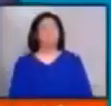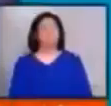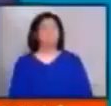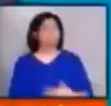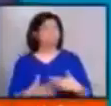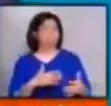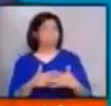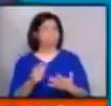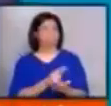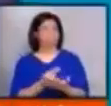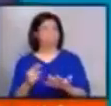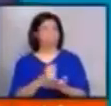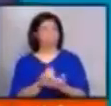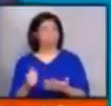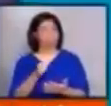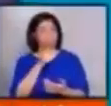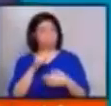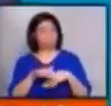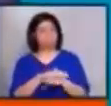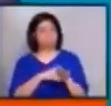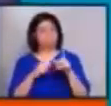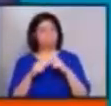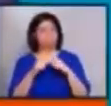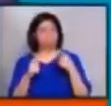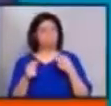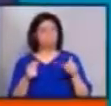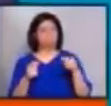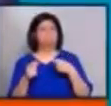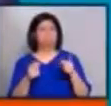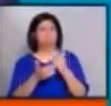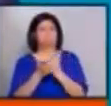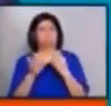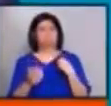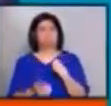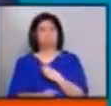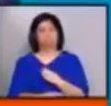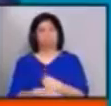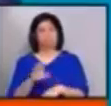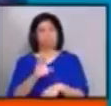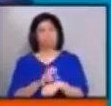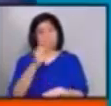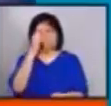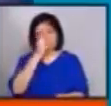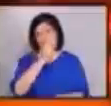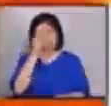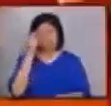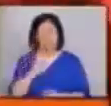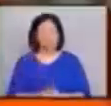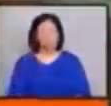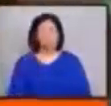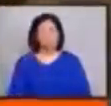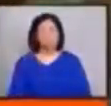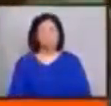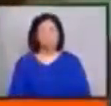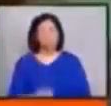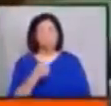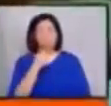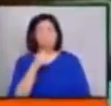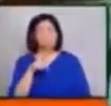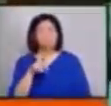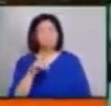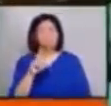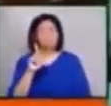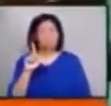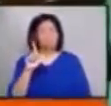Kahit mahal na araw, hindi pa rin nakalusot sa mga pasaring ni Pangulong Duterte ang ilang miyembro ng Simbahang Katolika. Sa campaign rally ng PDP laban